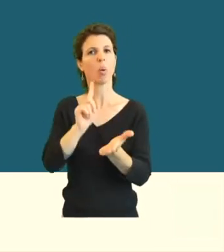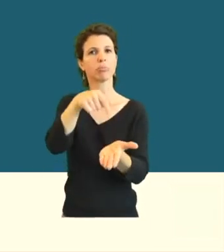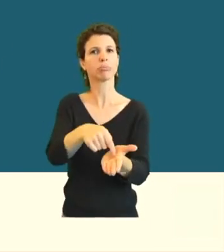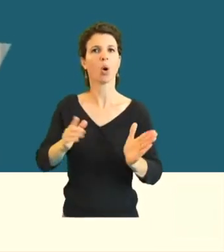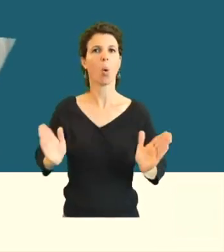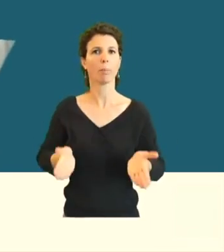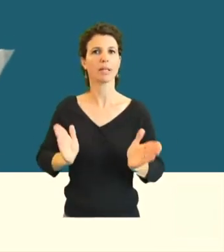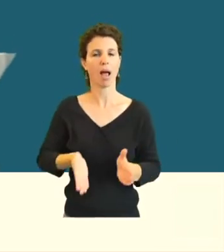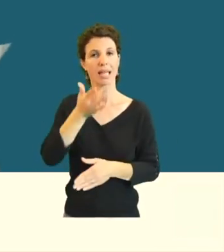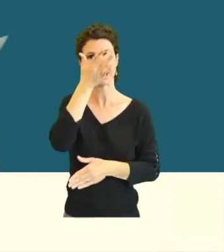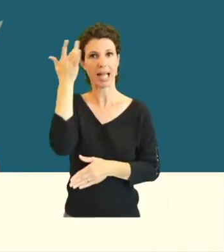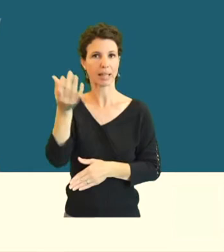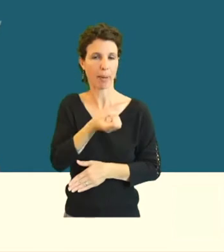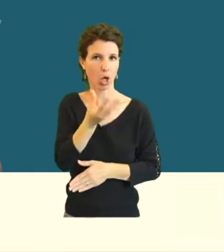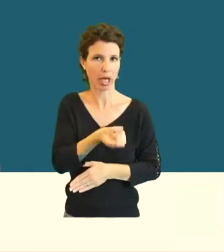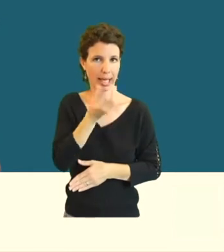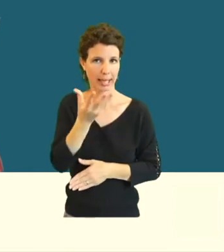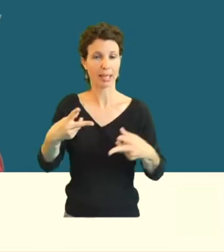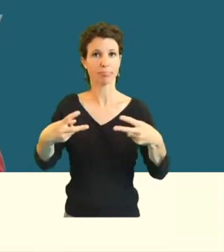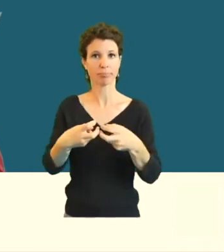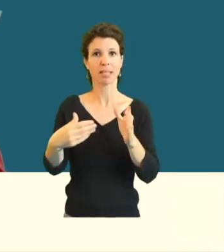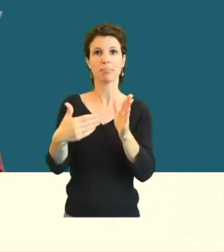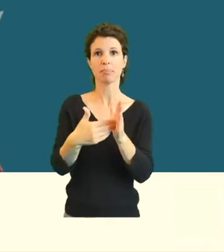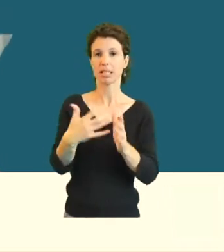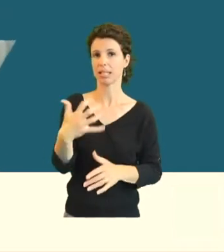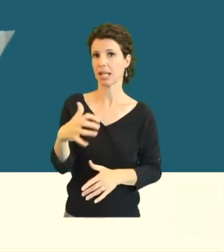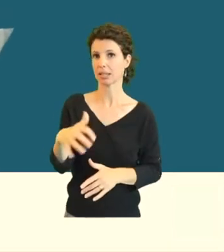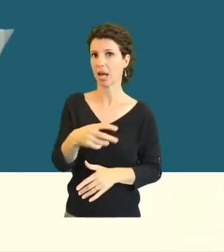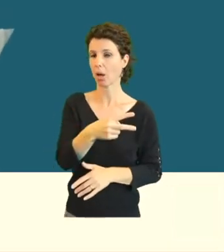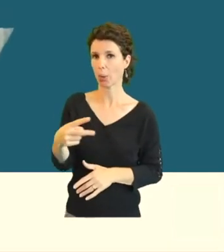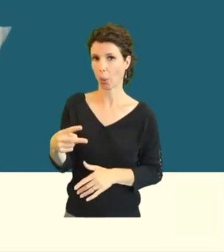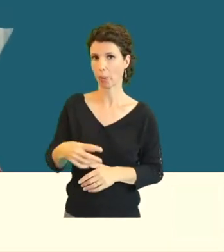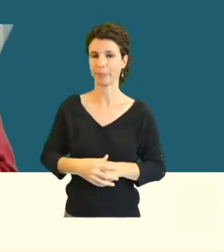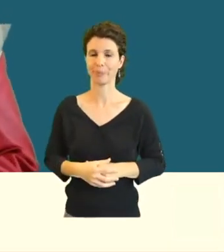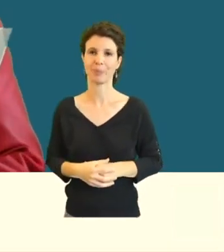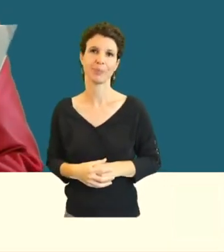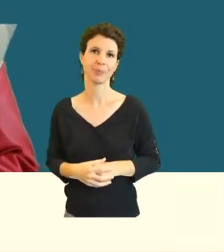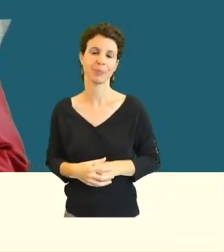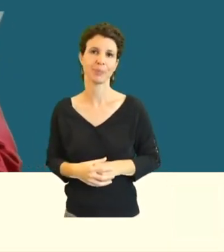de Sainte-Marguerite et le montant est de 1 500 euros.